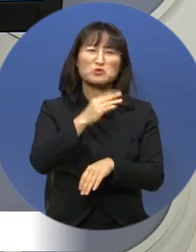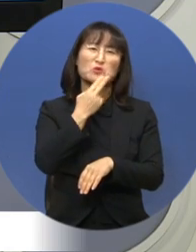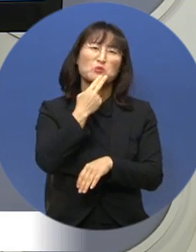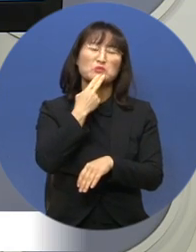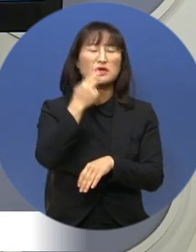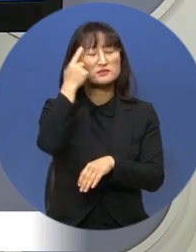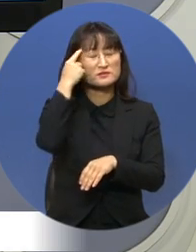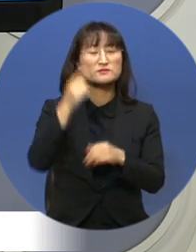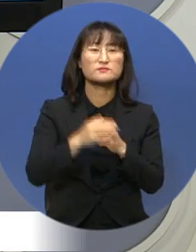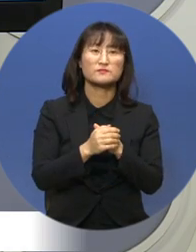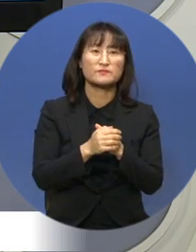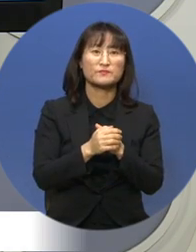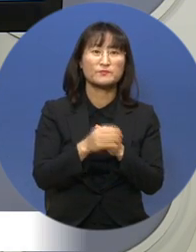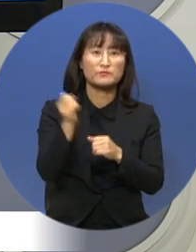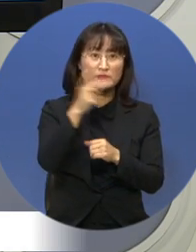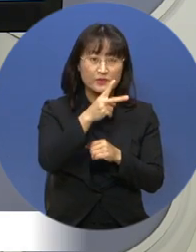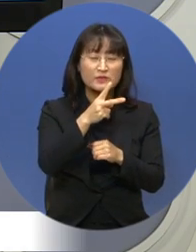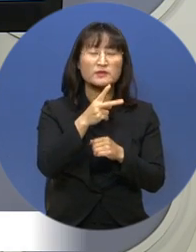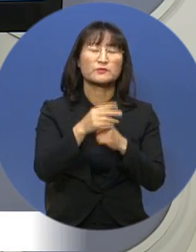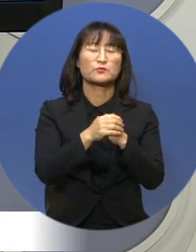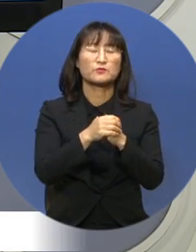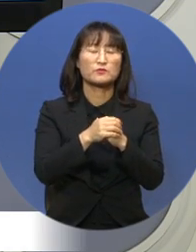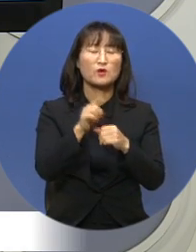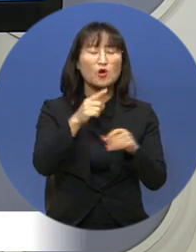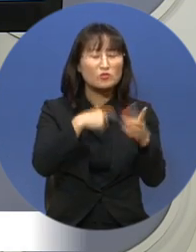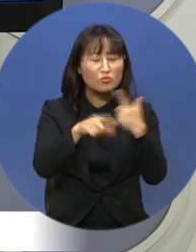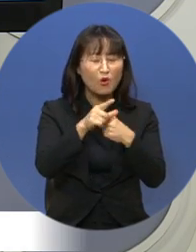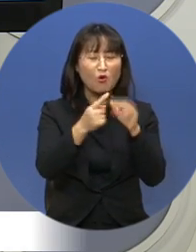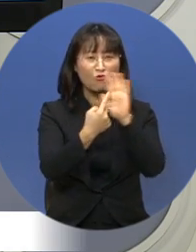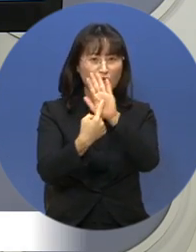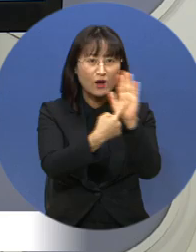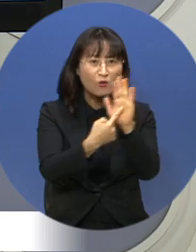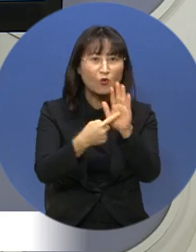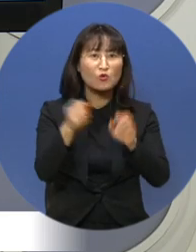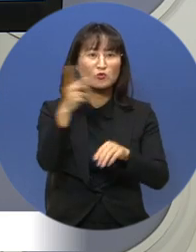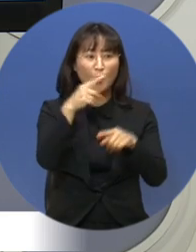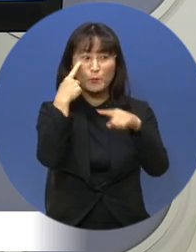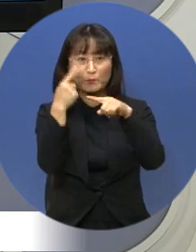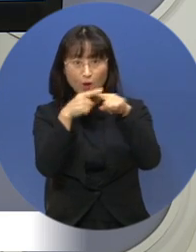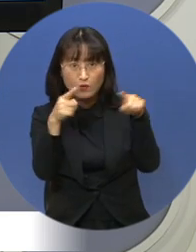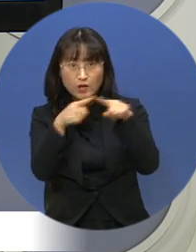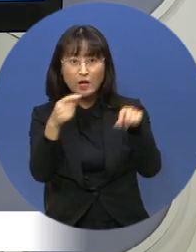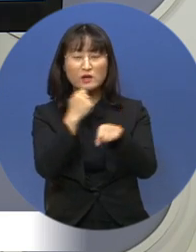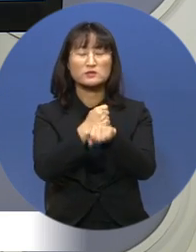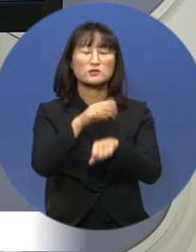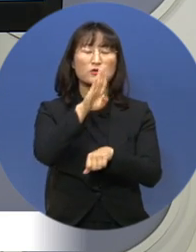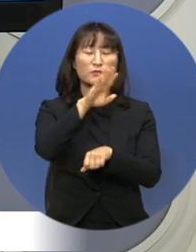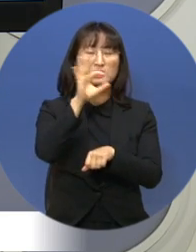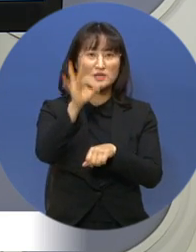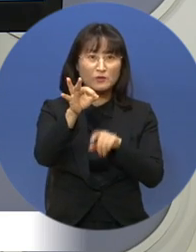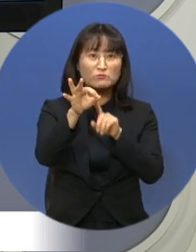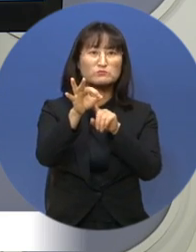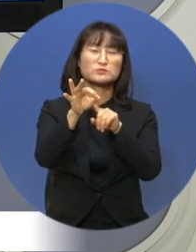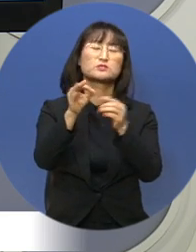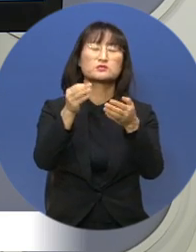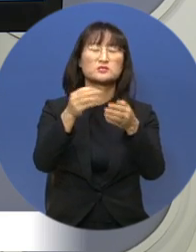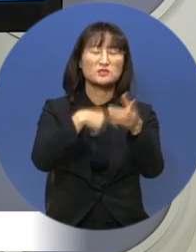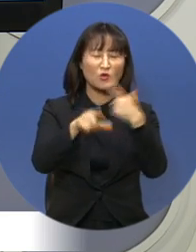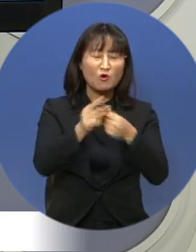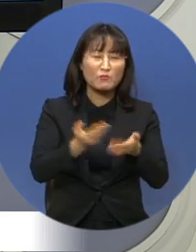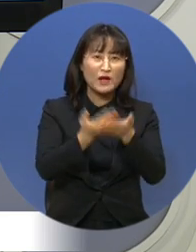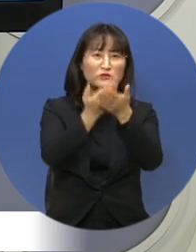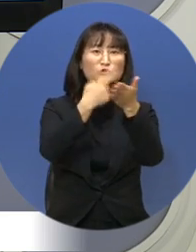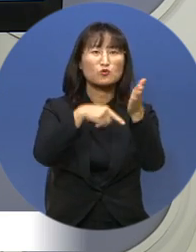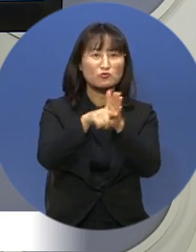본다 며 유인책 마련 또는 공표를 통한 평가 반영된 bf 인증 활성화를 위한 근본적인